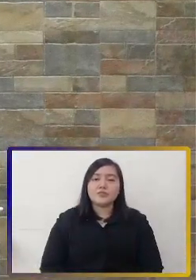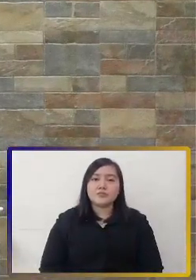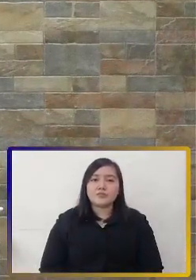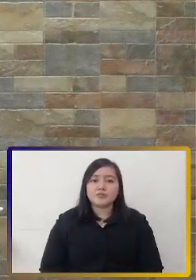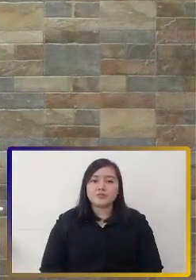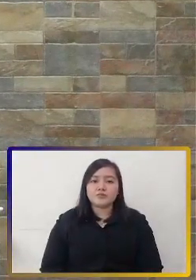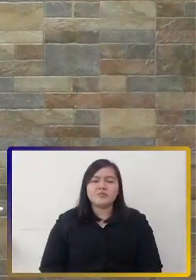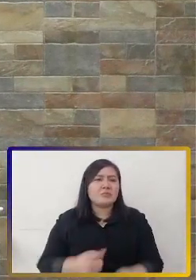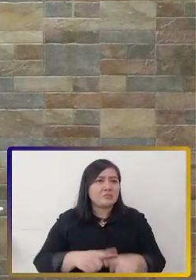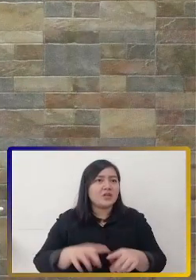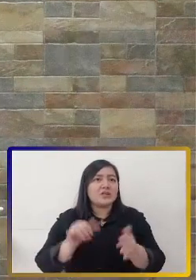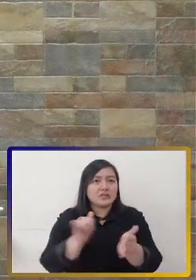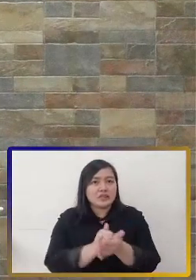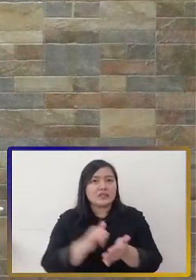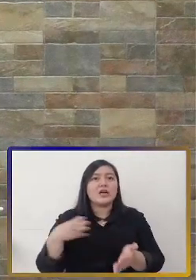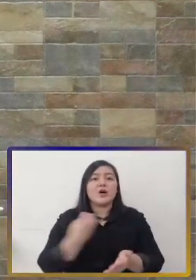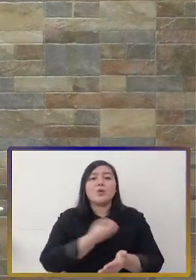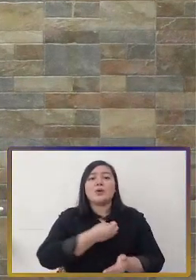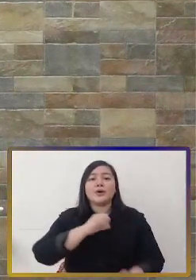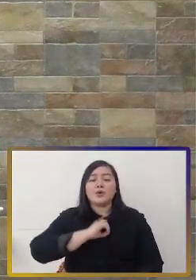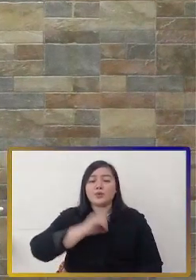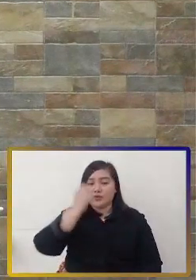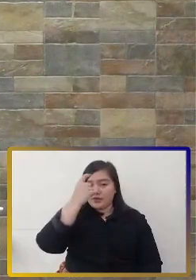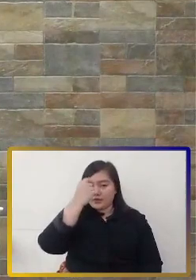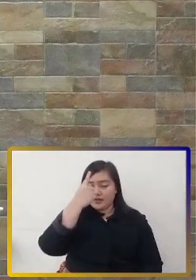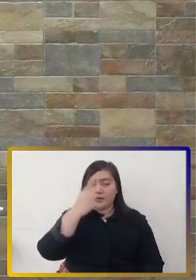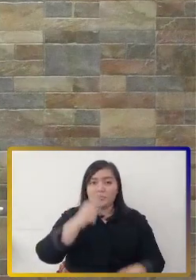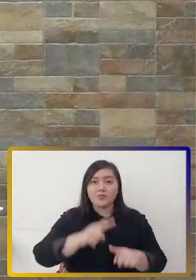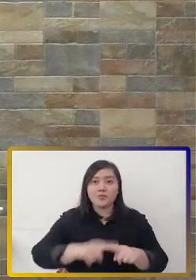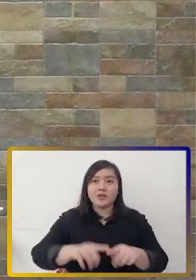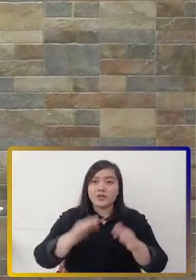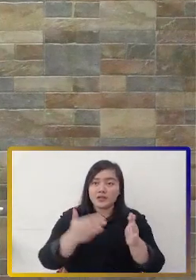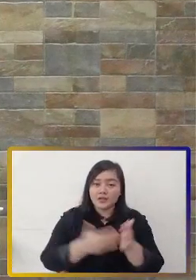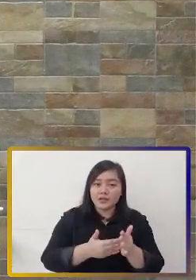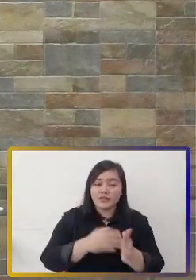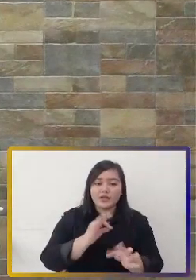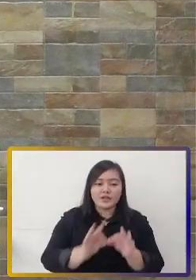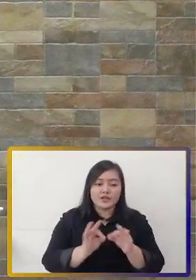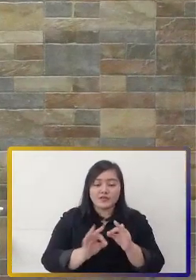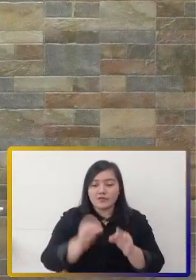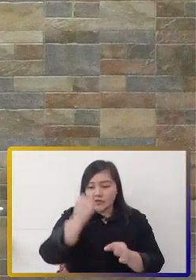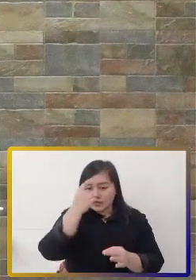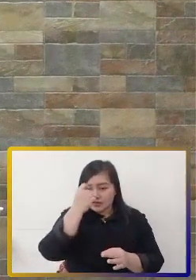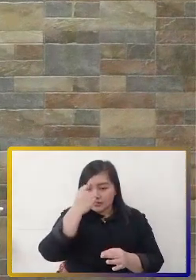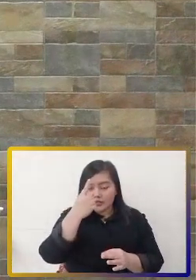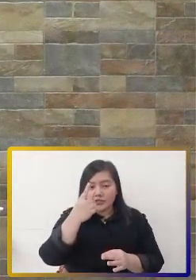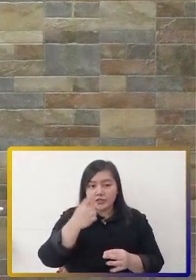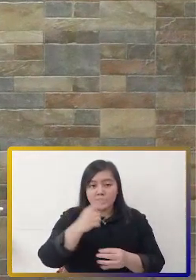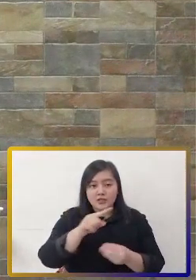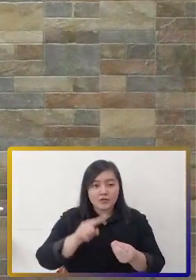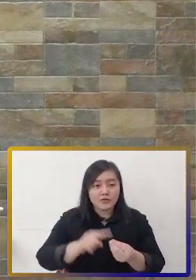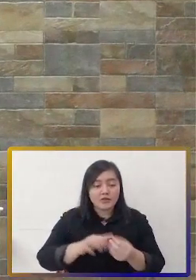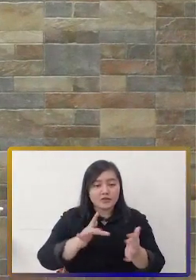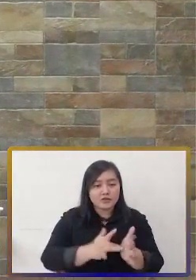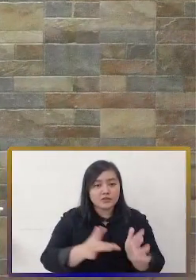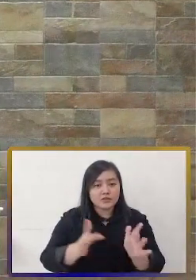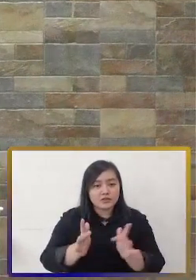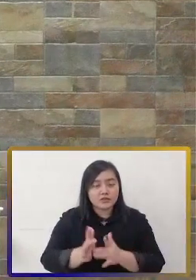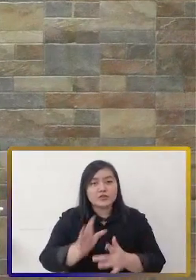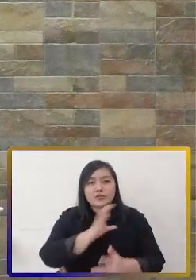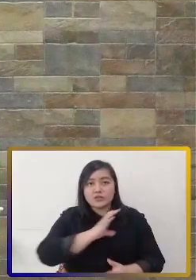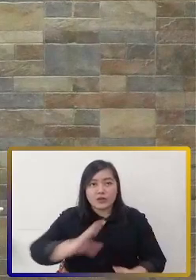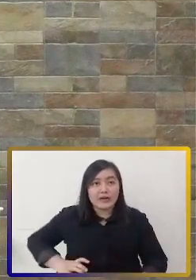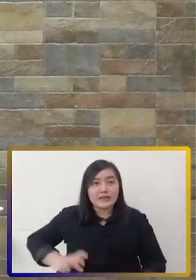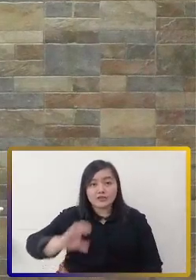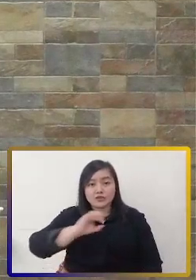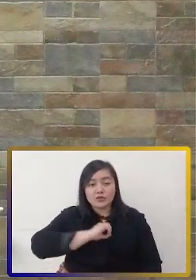ating pangunawa. Pero mga kapatid, going to the understanding ng Panginoong Hesukristo, uunawain natin